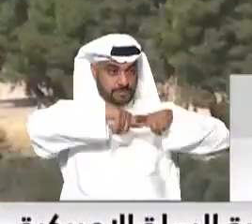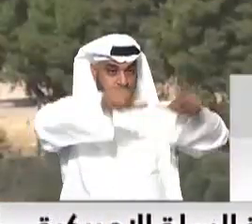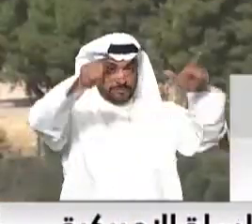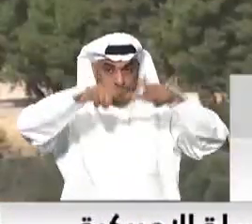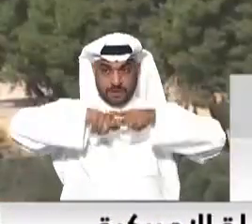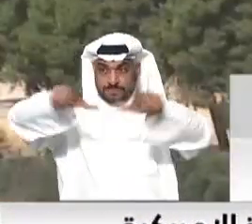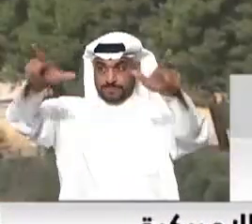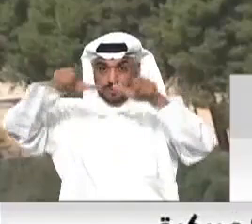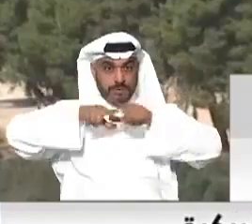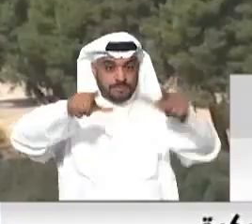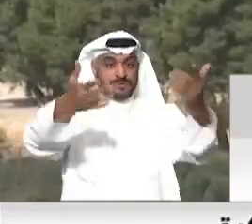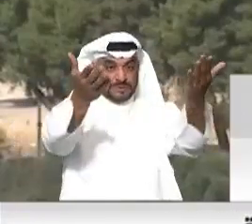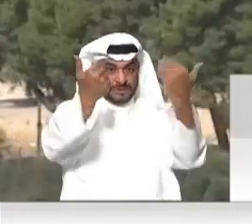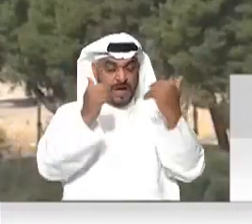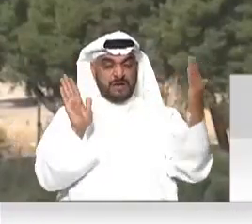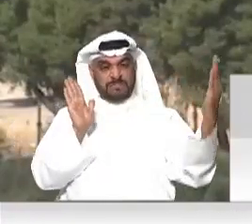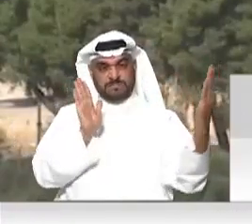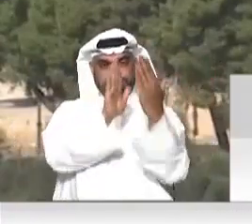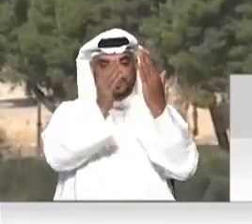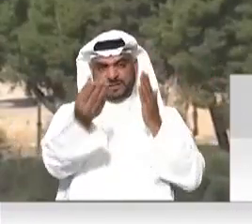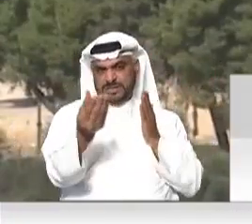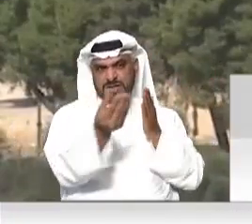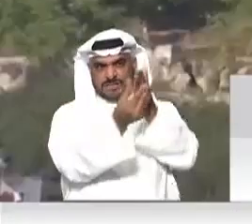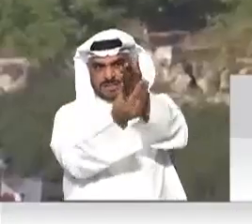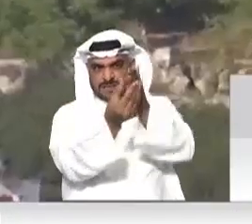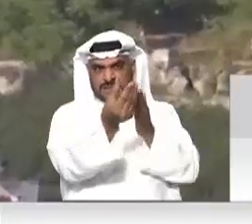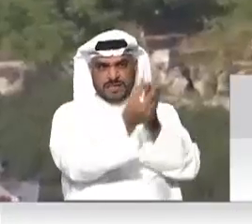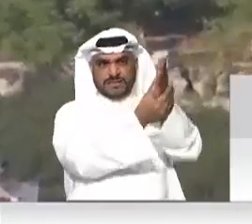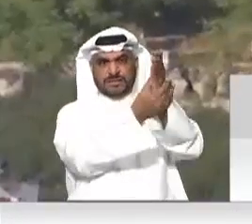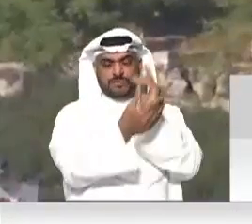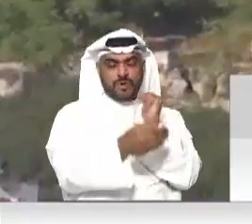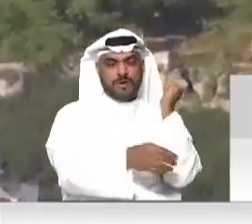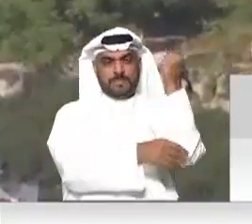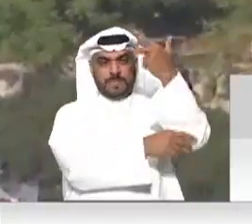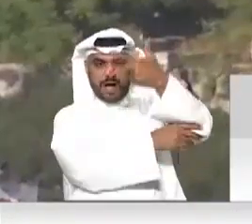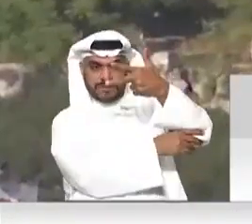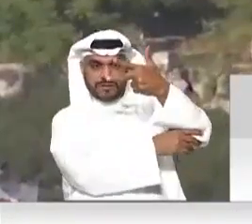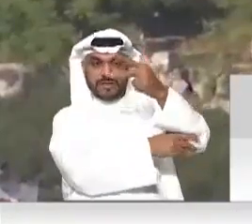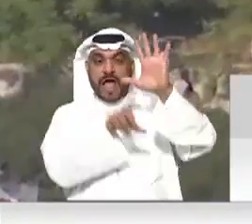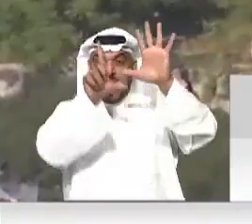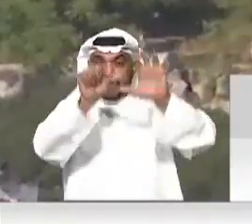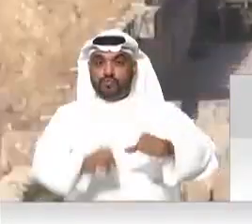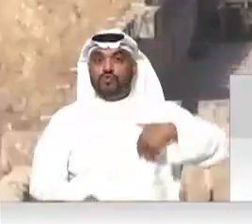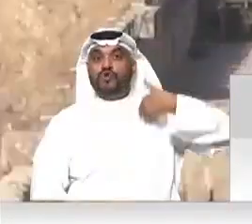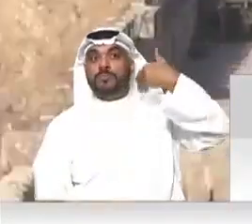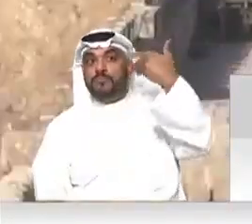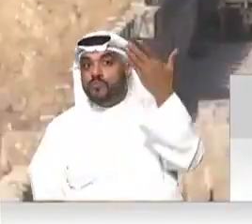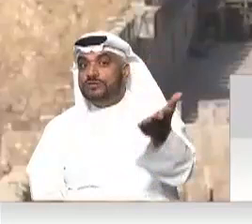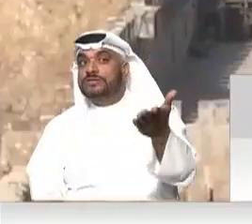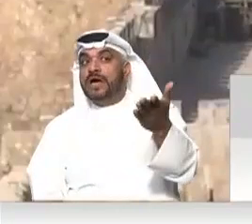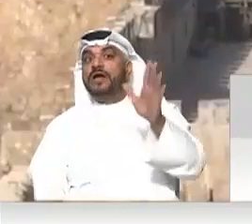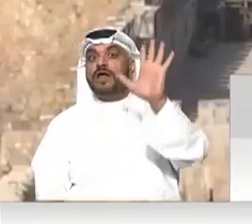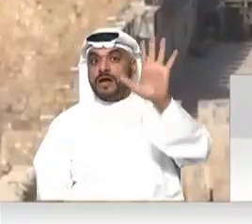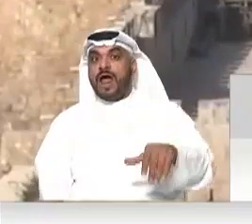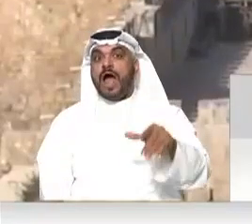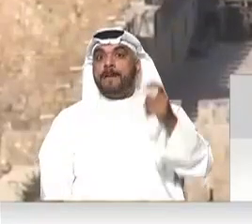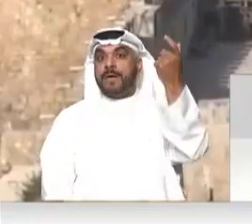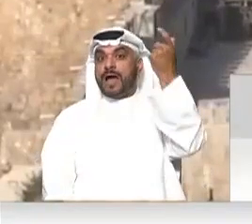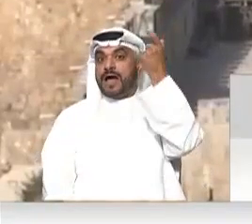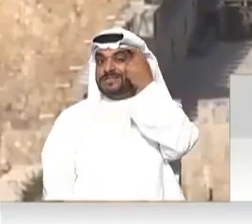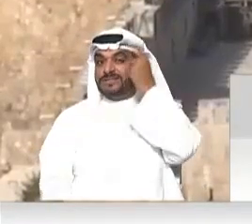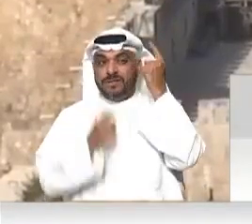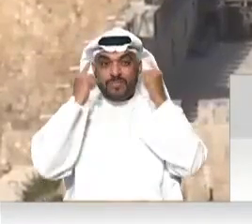اليوم للتصدي لاقتحام المستوطنين المسجد الأقصى في الأسبوع المقبل، حيث سيصطحب المستوطنون